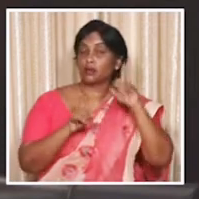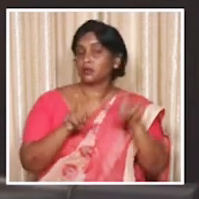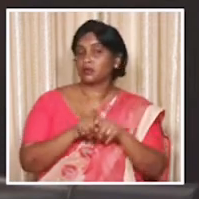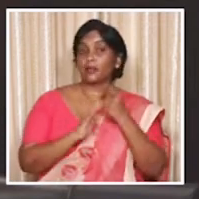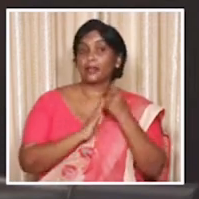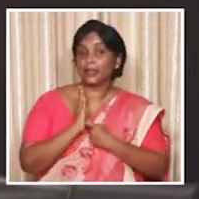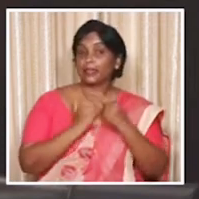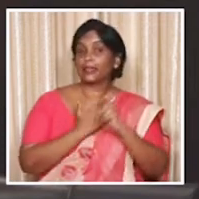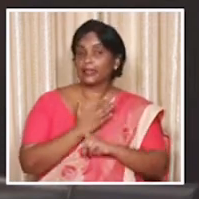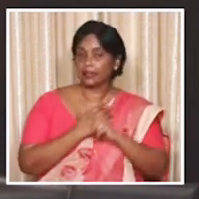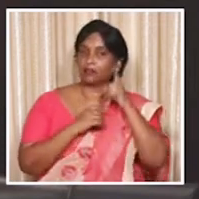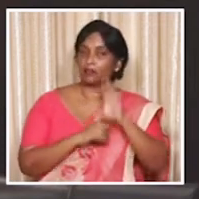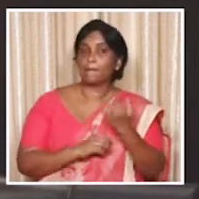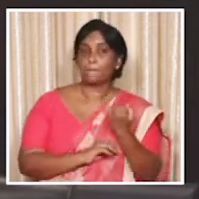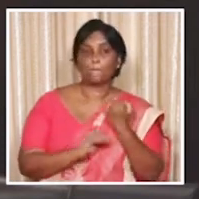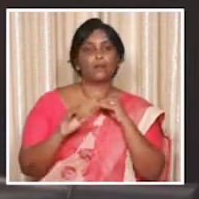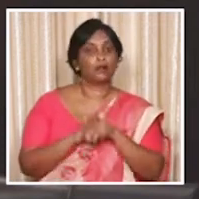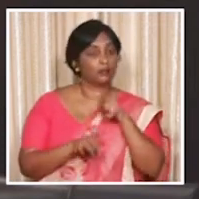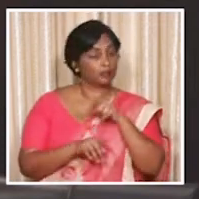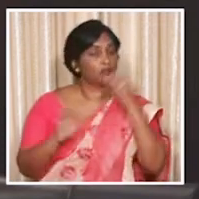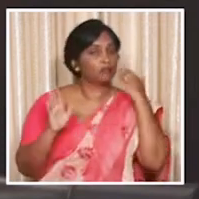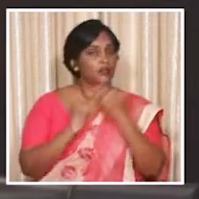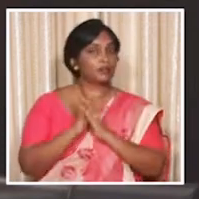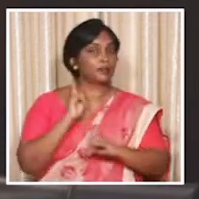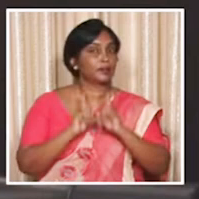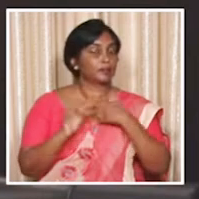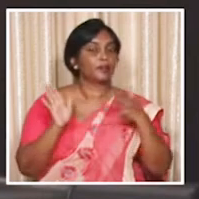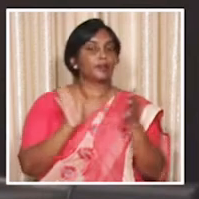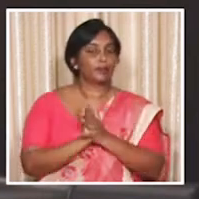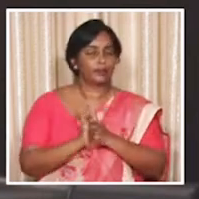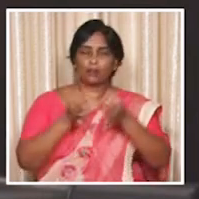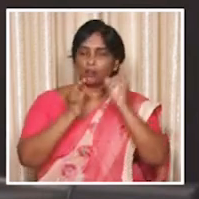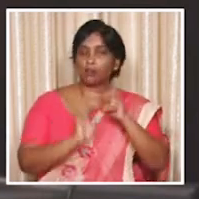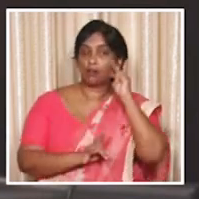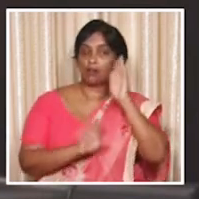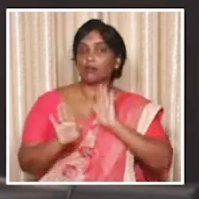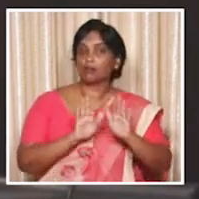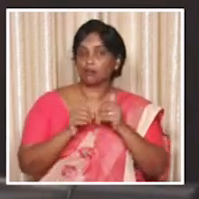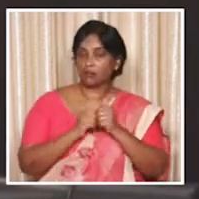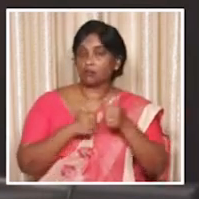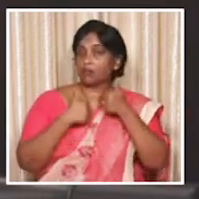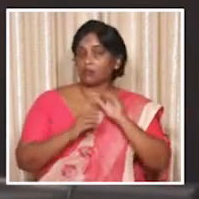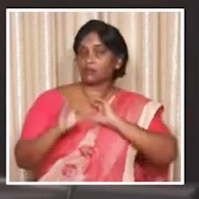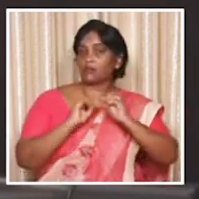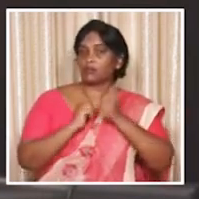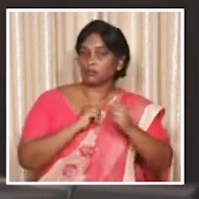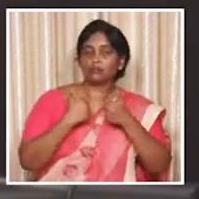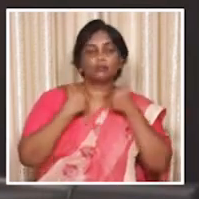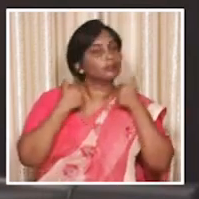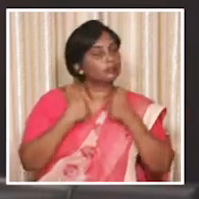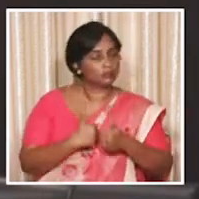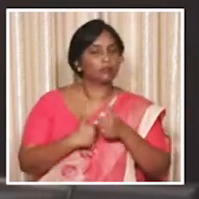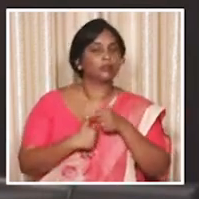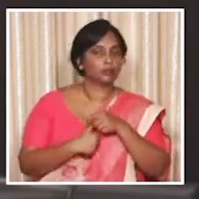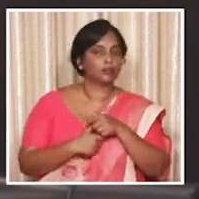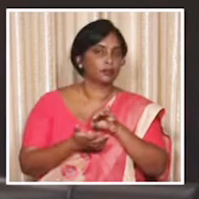නීති රීති අනිවාර්යෙන්ම බලාත්මක කරන්න ඕනේ. ඒවා සම්බන්ධයෙන් අමාත්‍යාංශයත් අතර නිසි කළමනාකාරීත්වය නිසි sannivedanaye සිදුවිය යුතුයි කියන